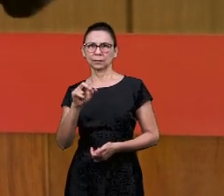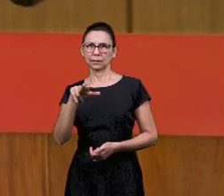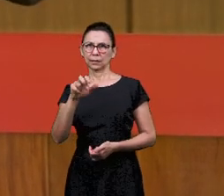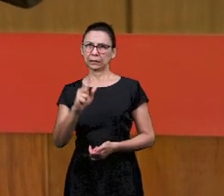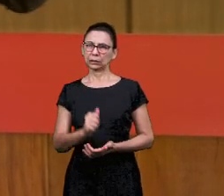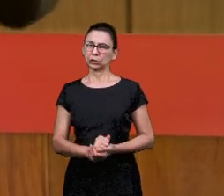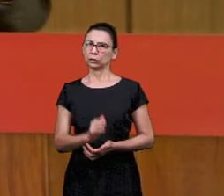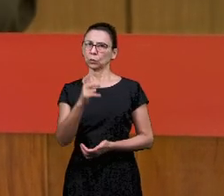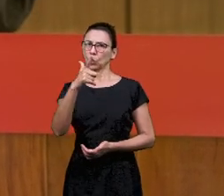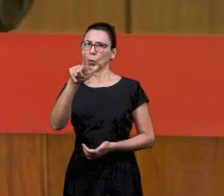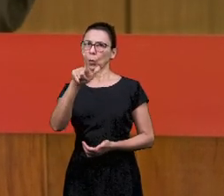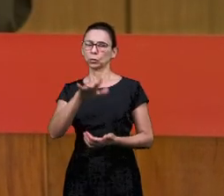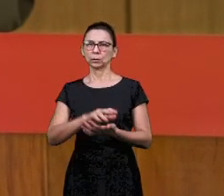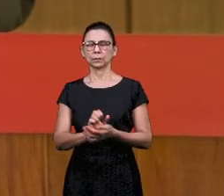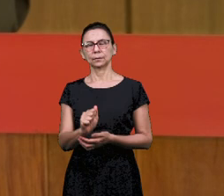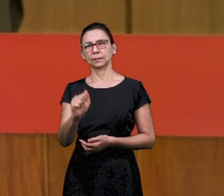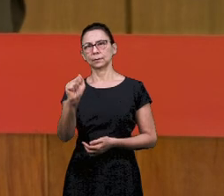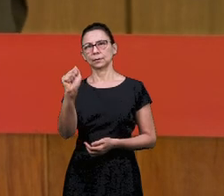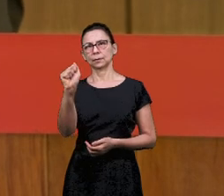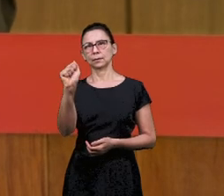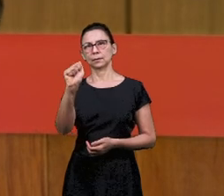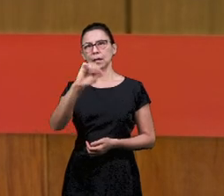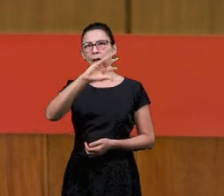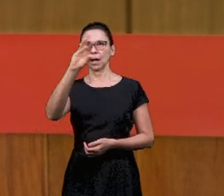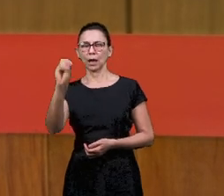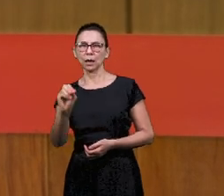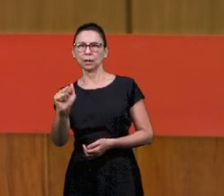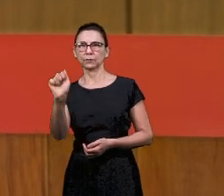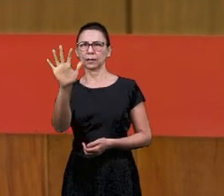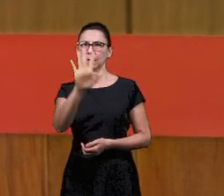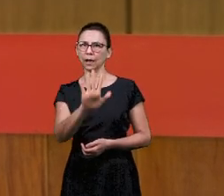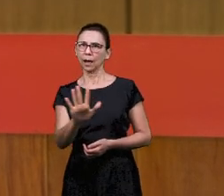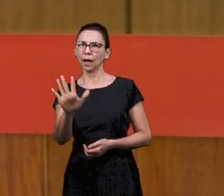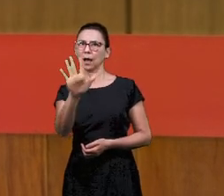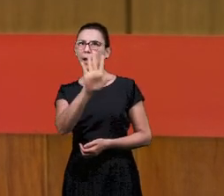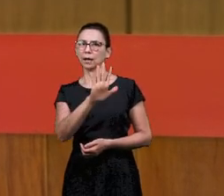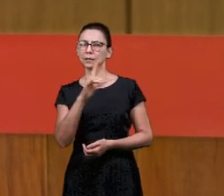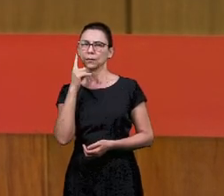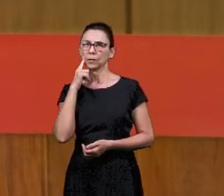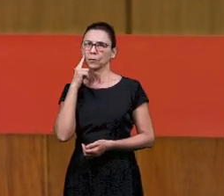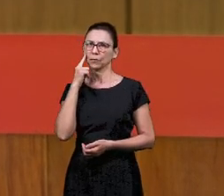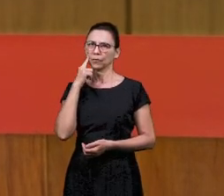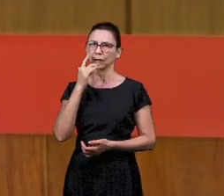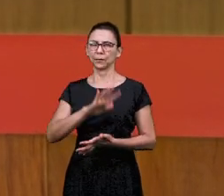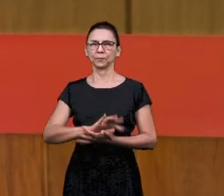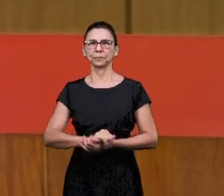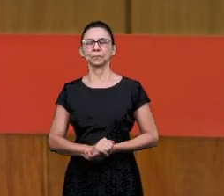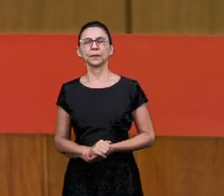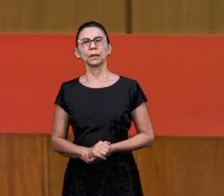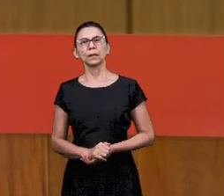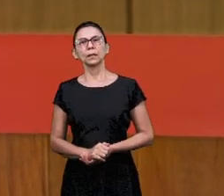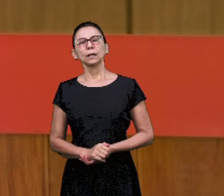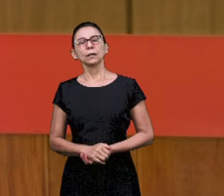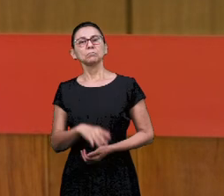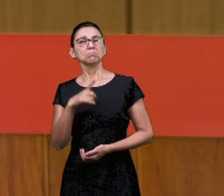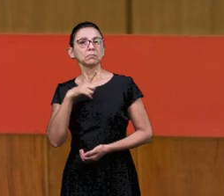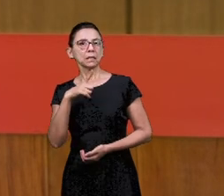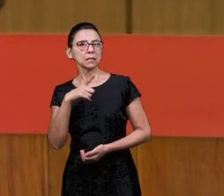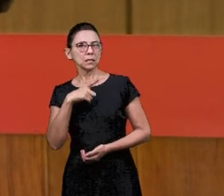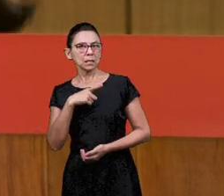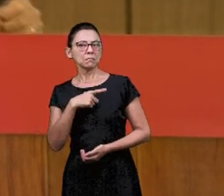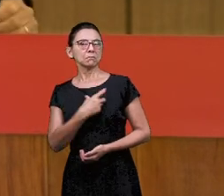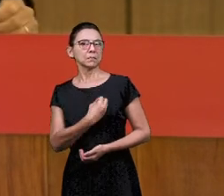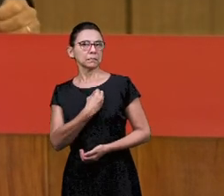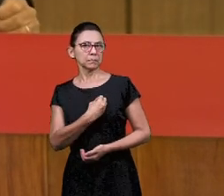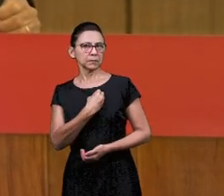de l'Asie et même de l'Afrique, nous n'arrivons pas encore à le faire. Nous avons beaucoup